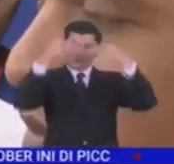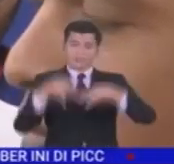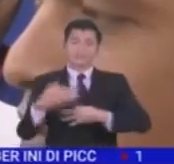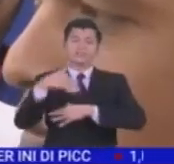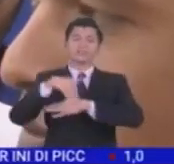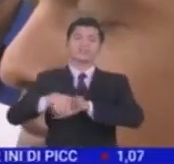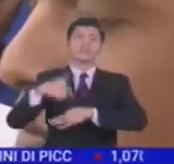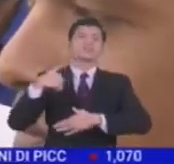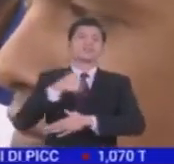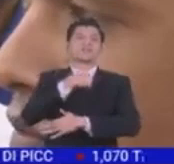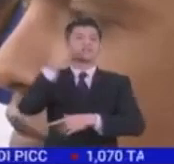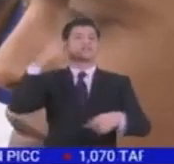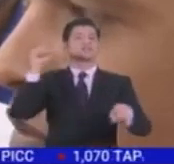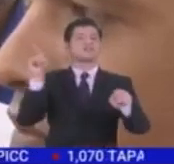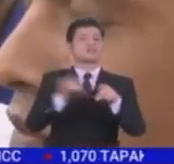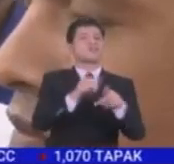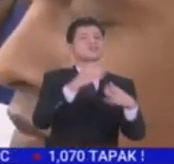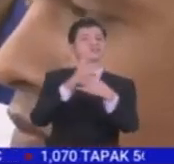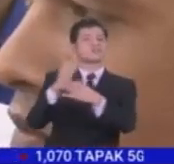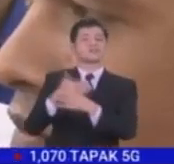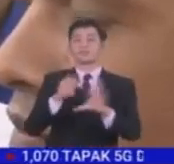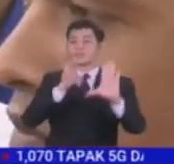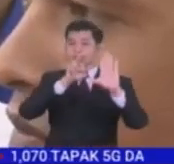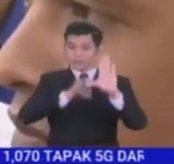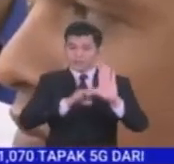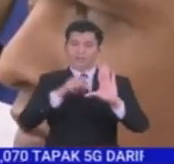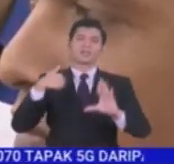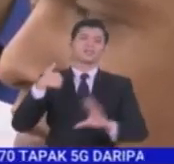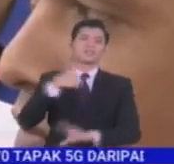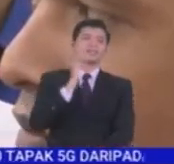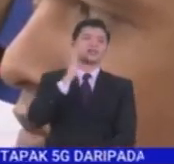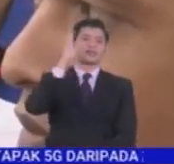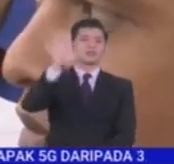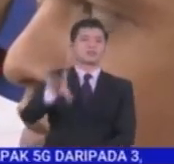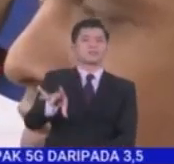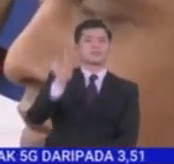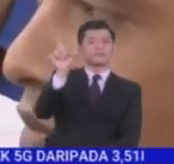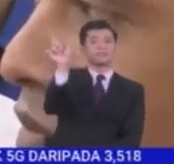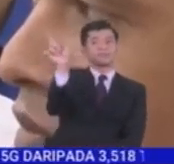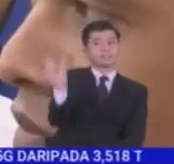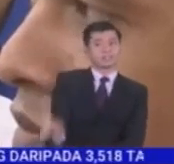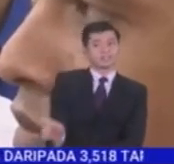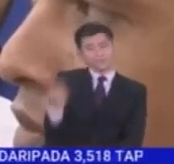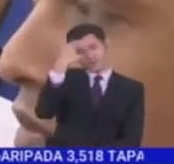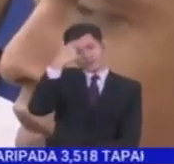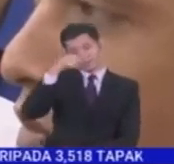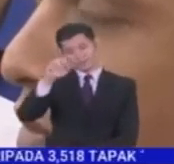setuju pembahagian kursi, kita akan setuju pula, akan menilai dari segi calon pula.